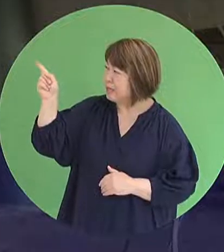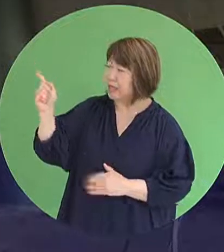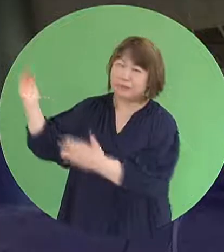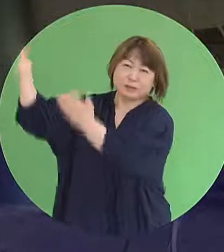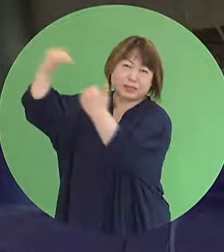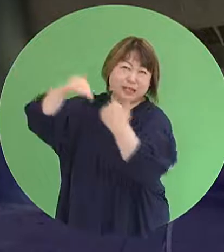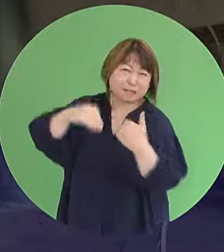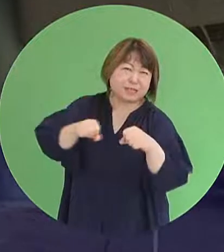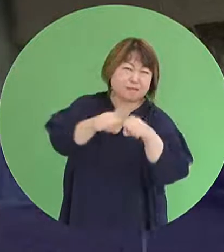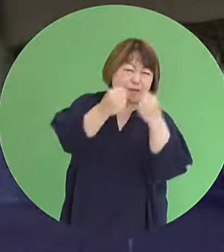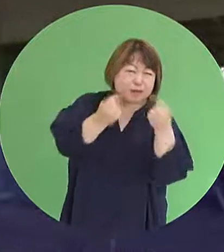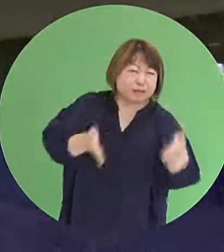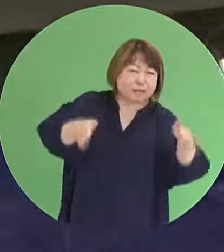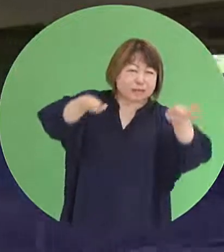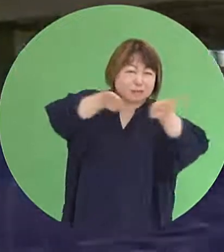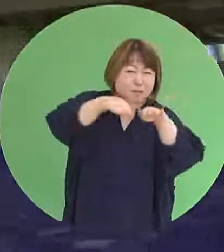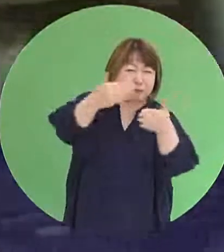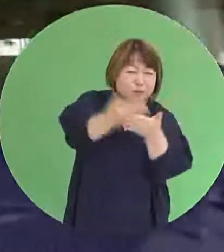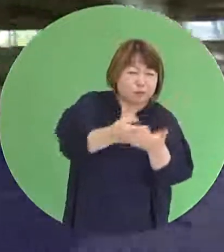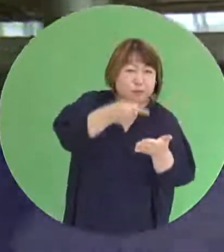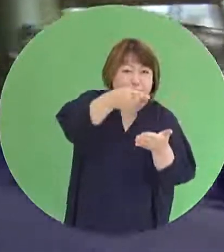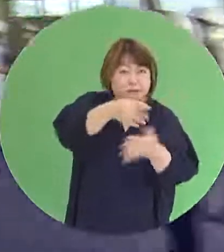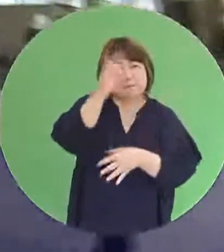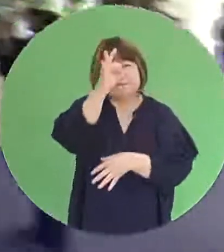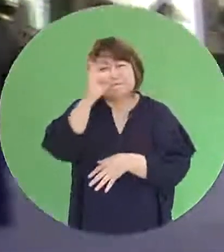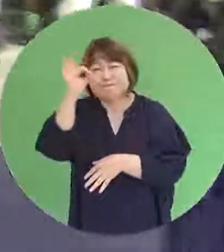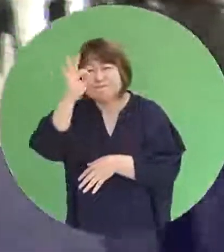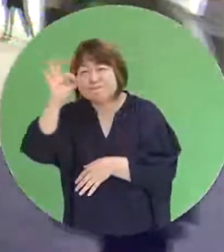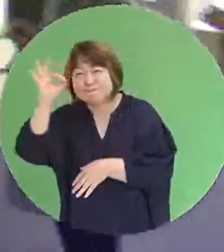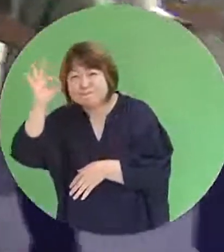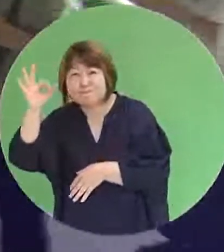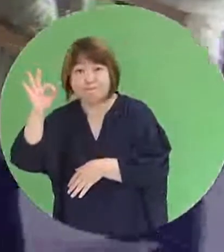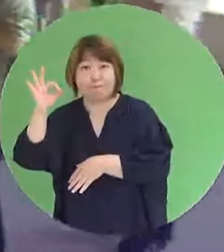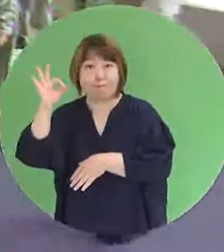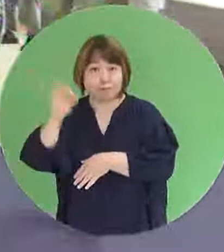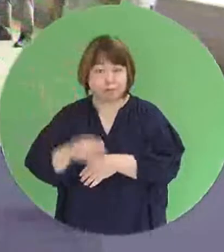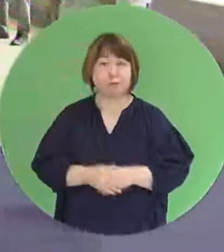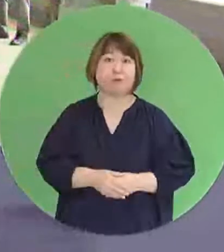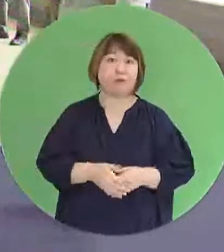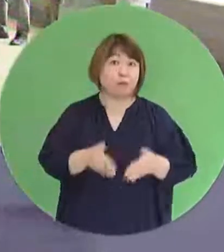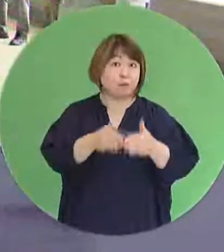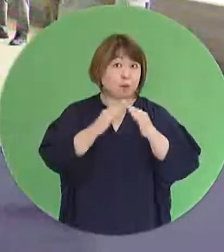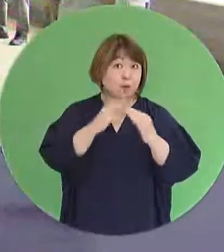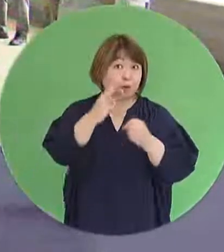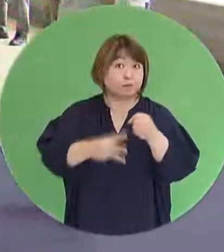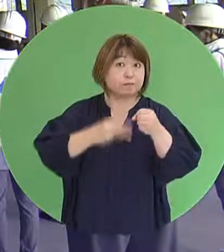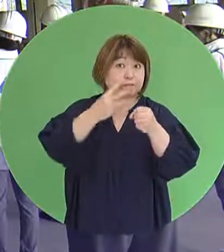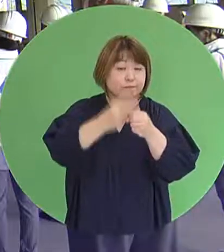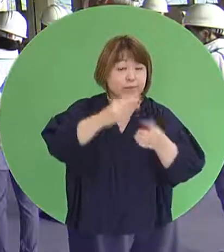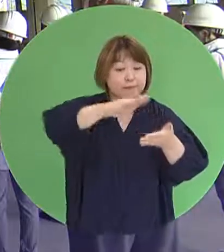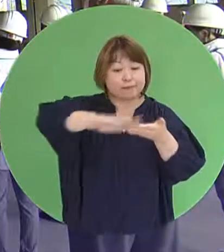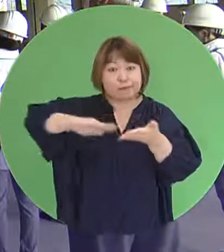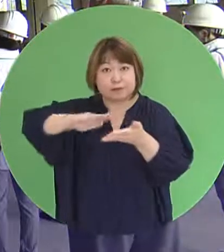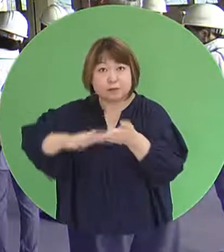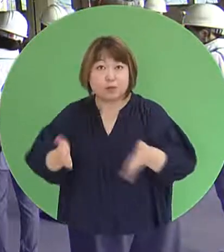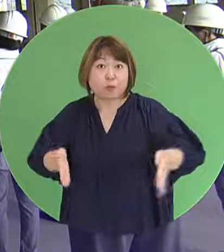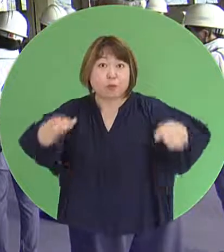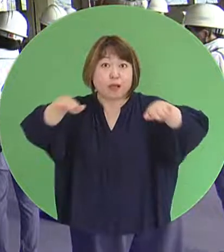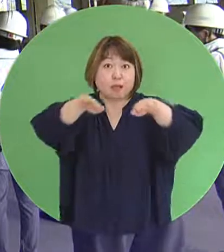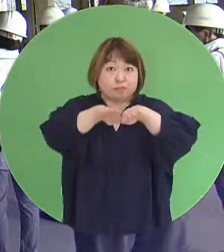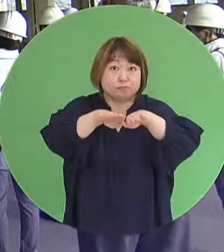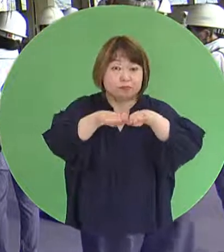発信を学び合う震災語り部等ガイドサミットとして9月25日に開催されました